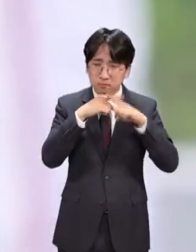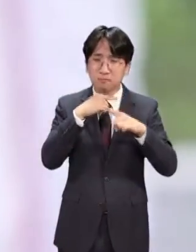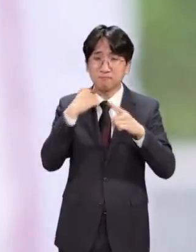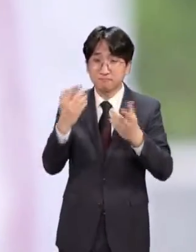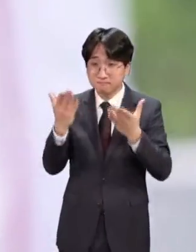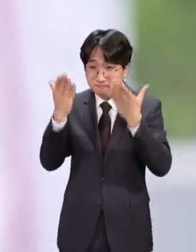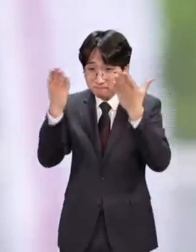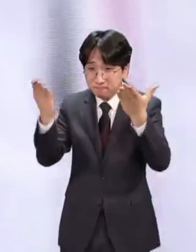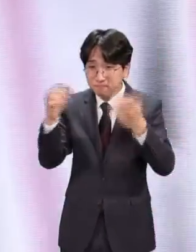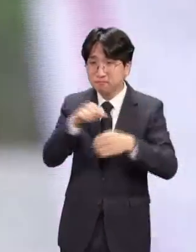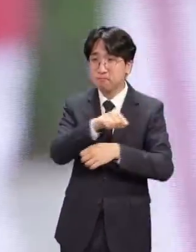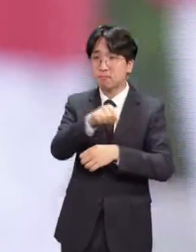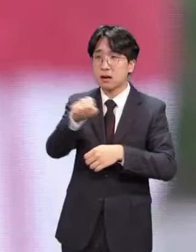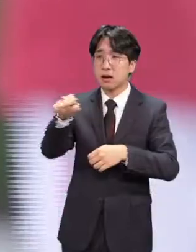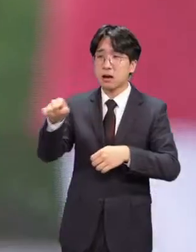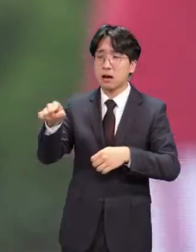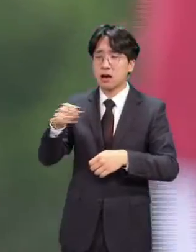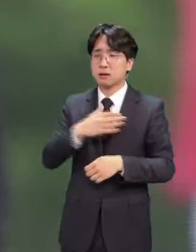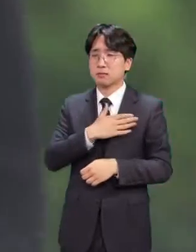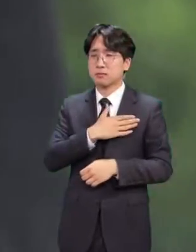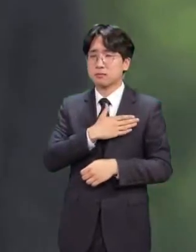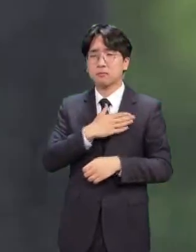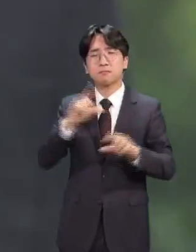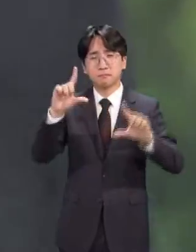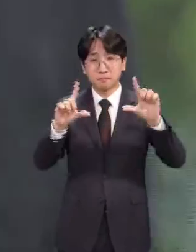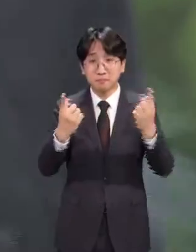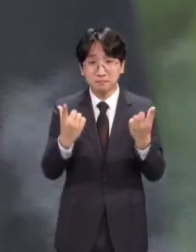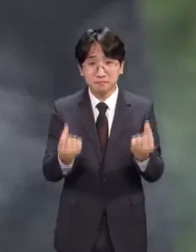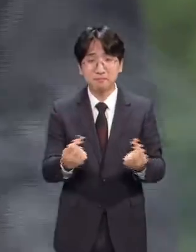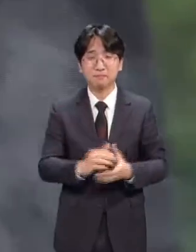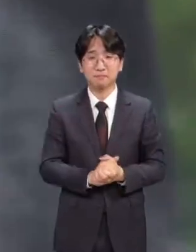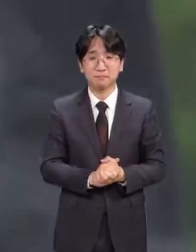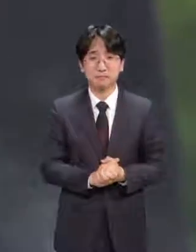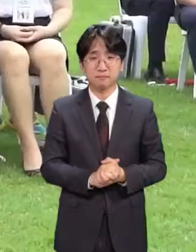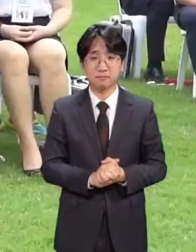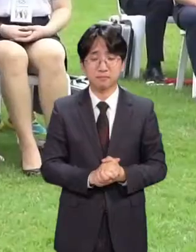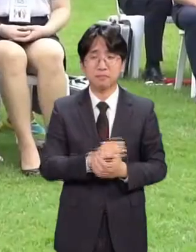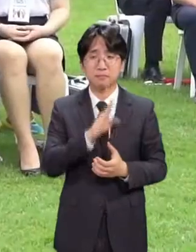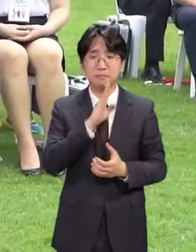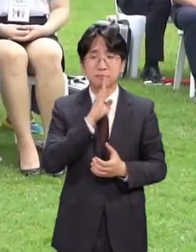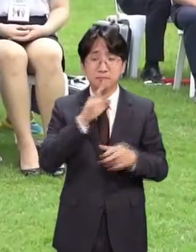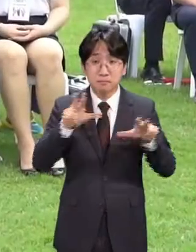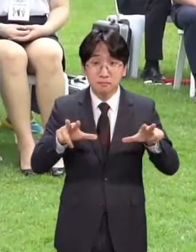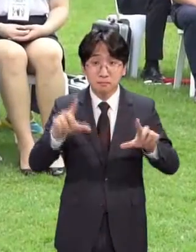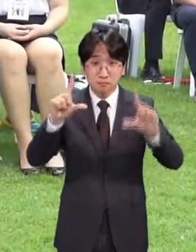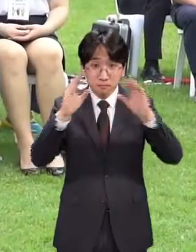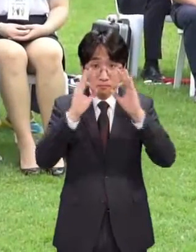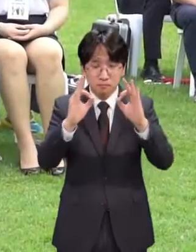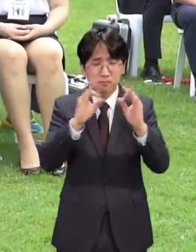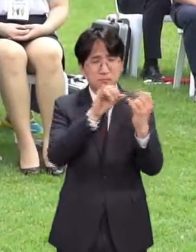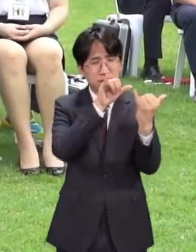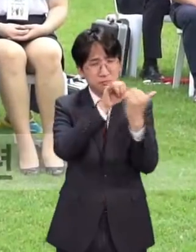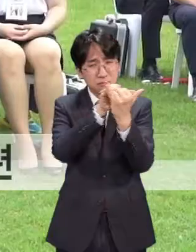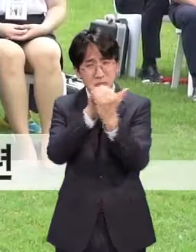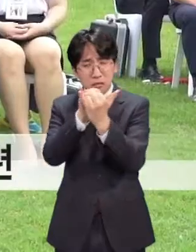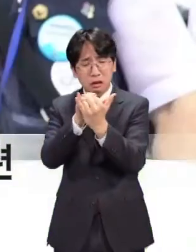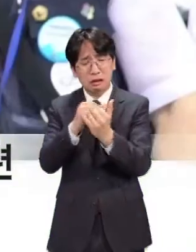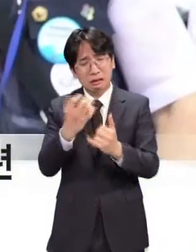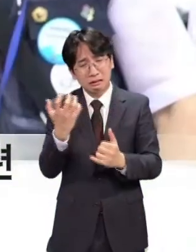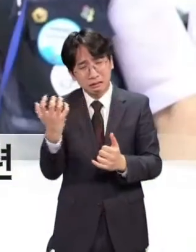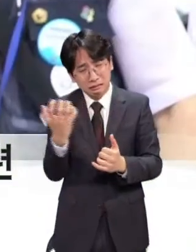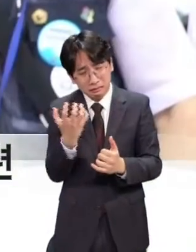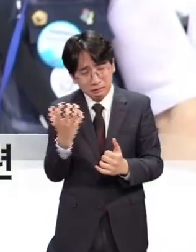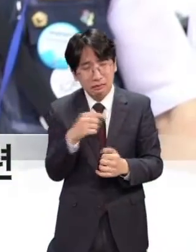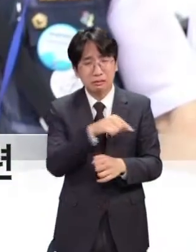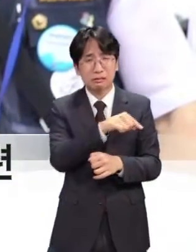참배가 엄숙한 분위기 속에 이뤄집니다. 전쟁의 아픔을 겪은 6.25 참전 용사와